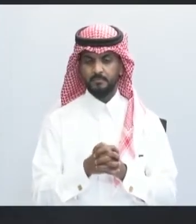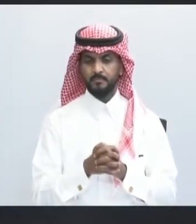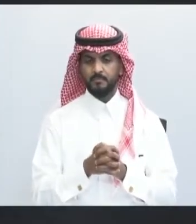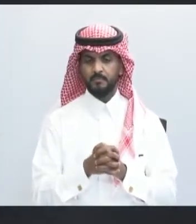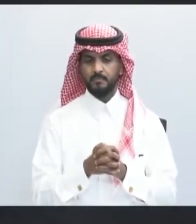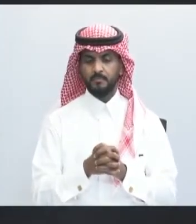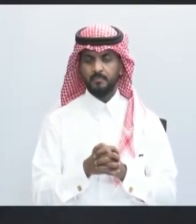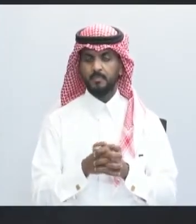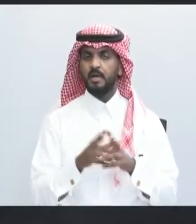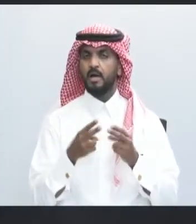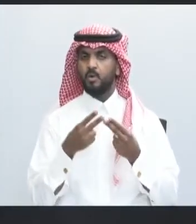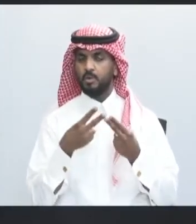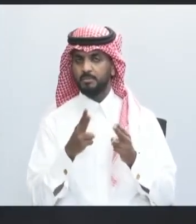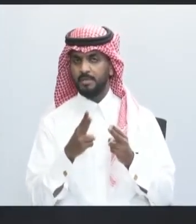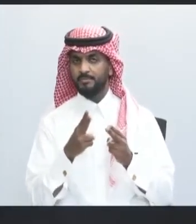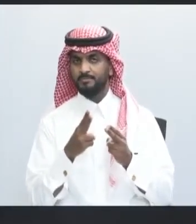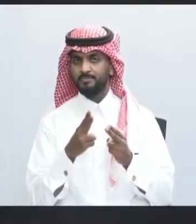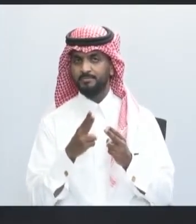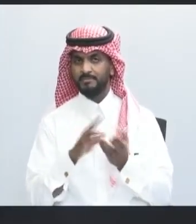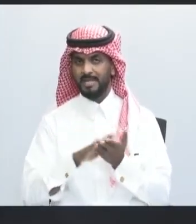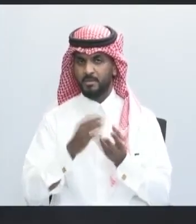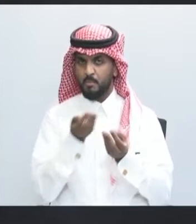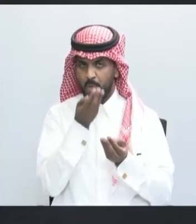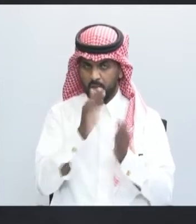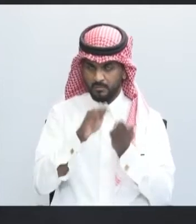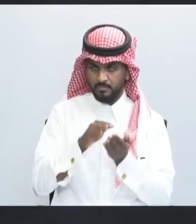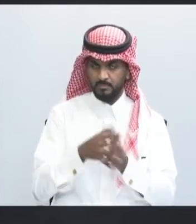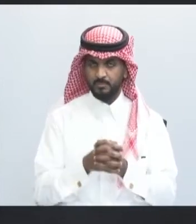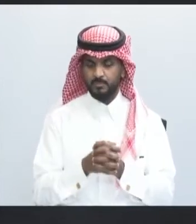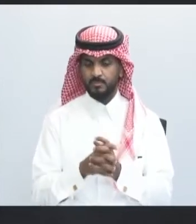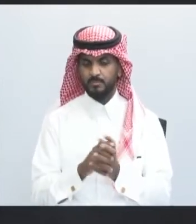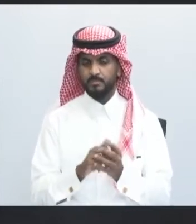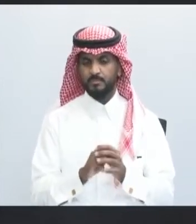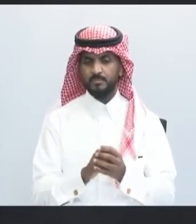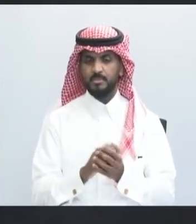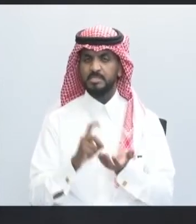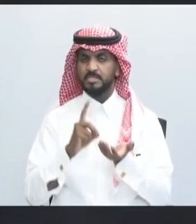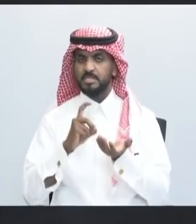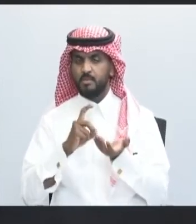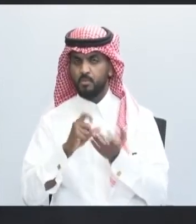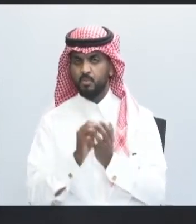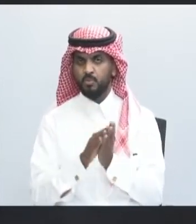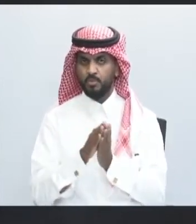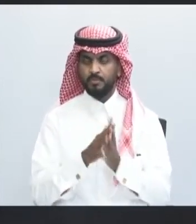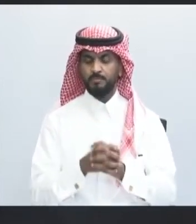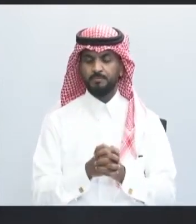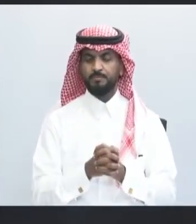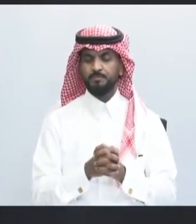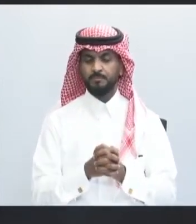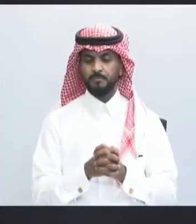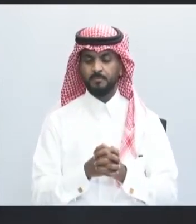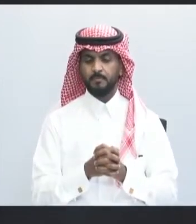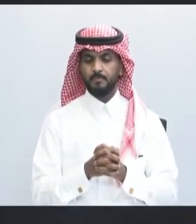احسنتم نبدا بفركها تحت الماء ثم وضع الصابون نفرض